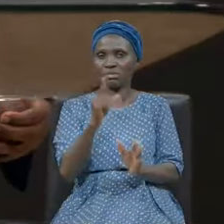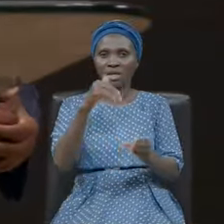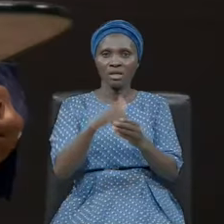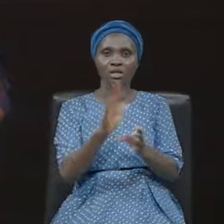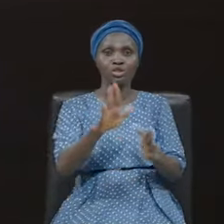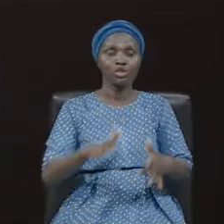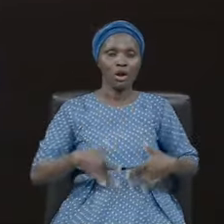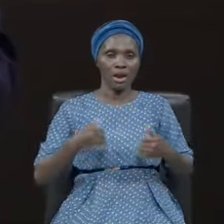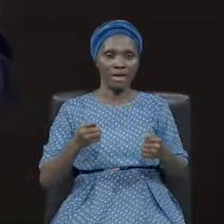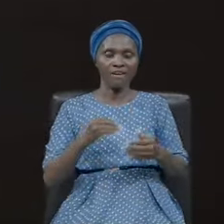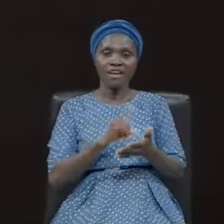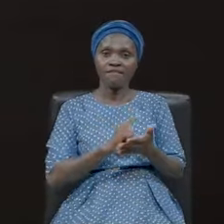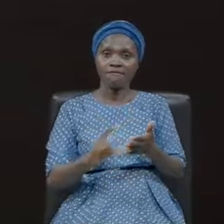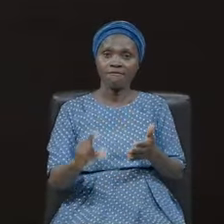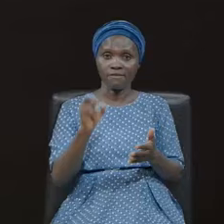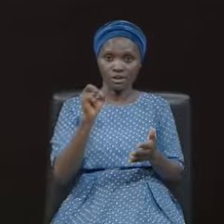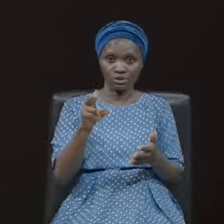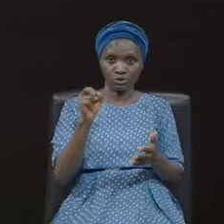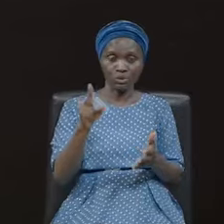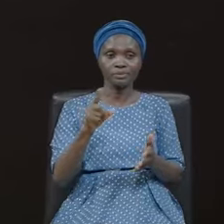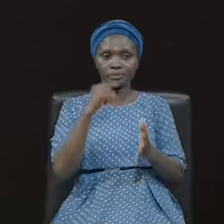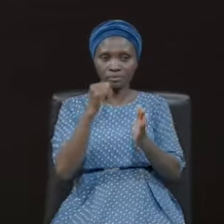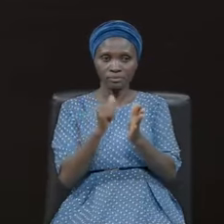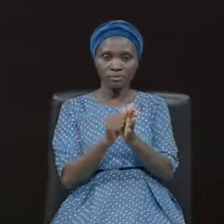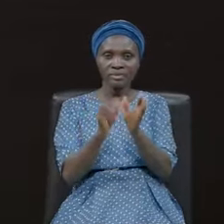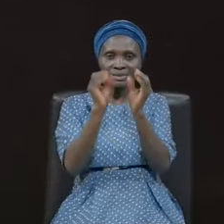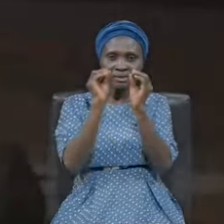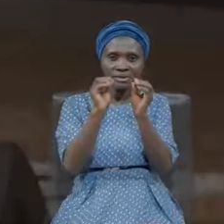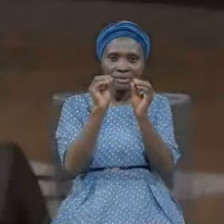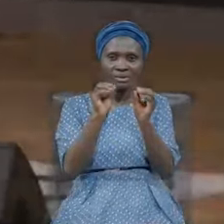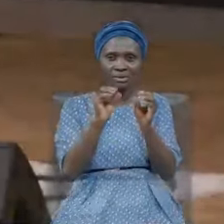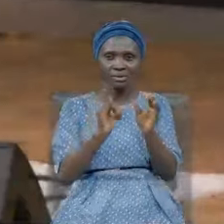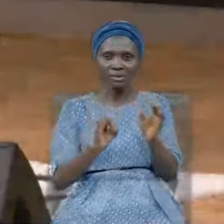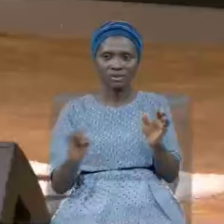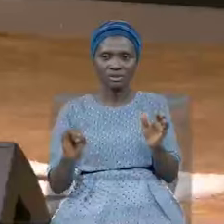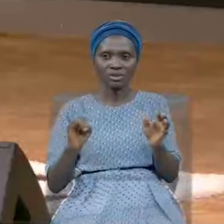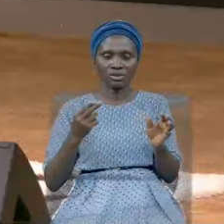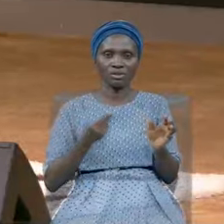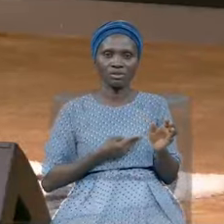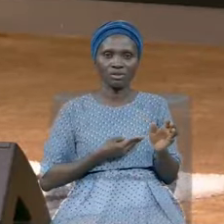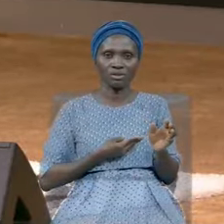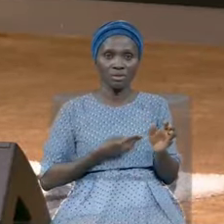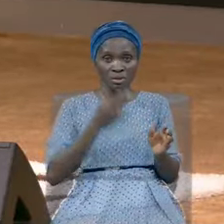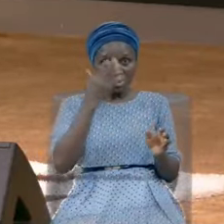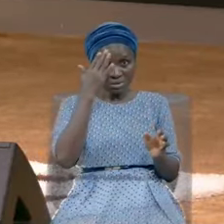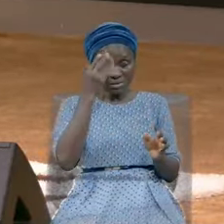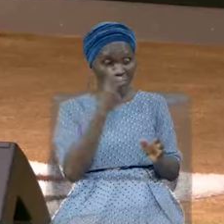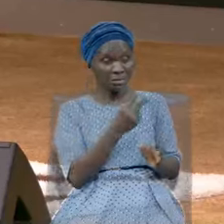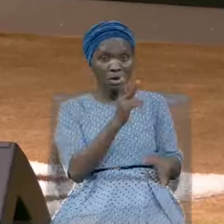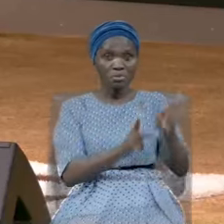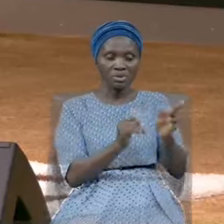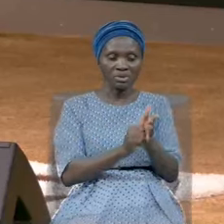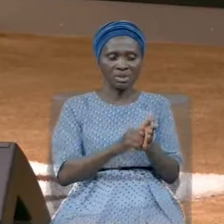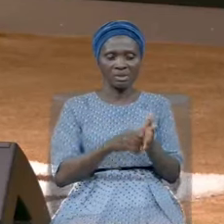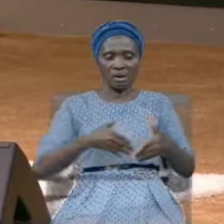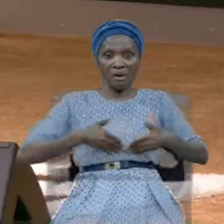verset 12. Elle nous enseigne. Vous voyez, les gens qui disent que j'ai la grâce.